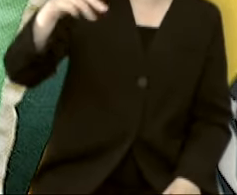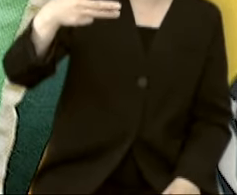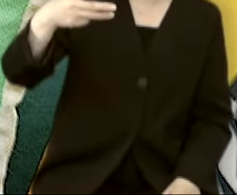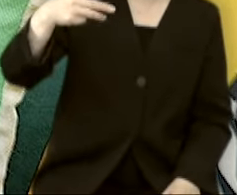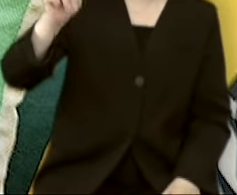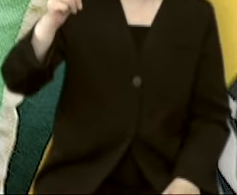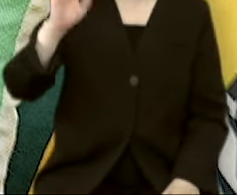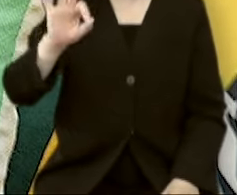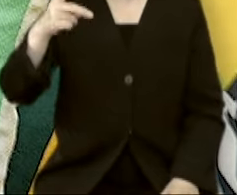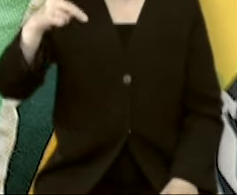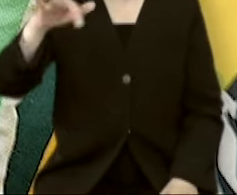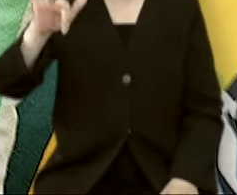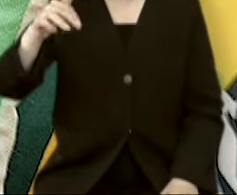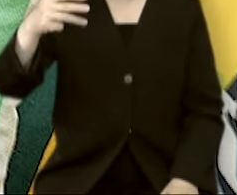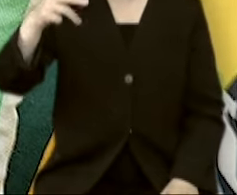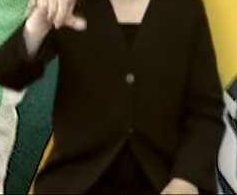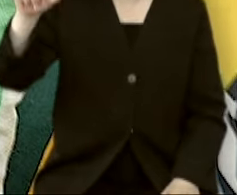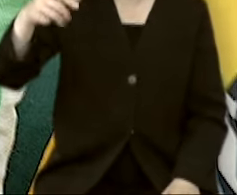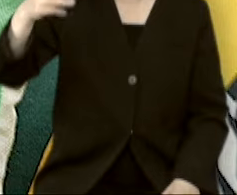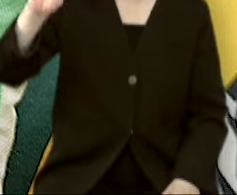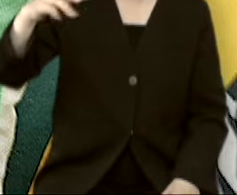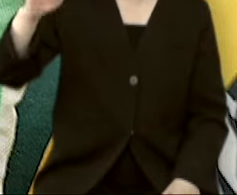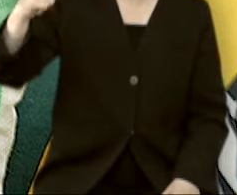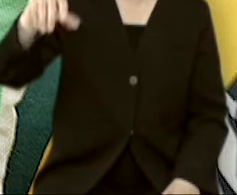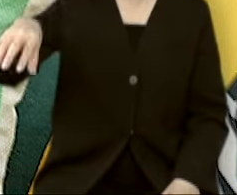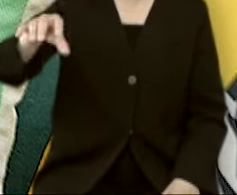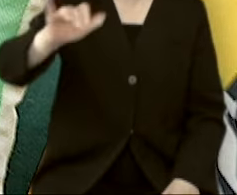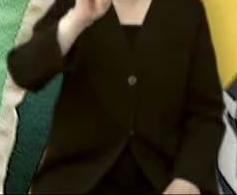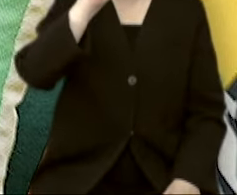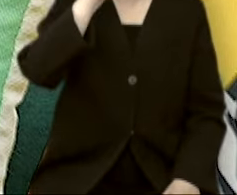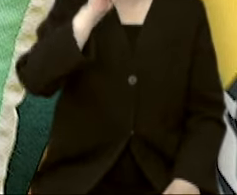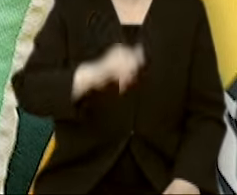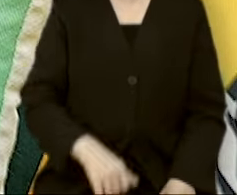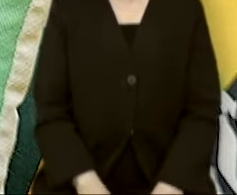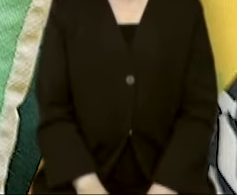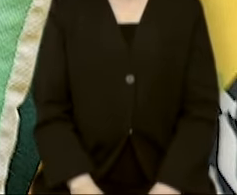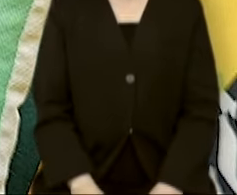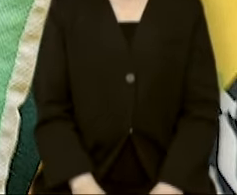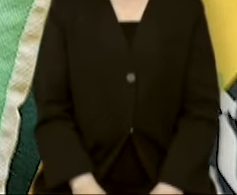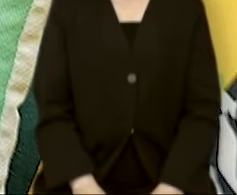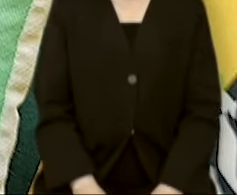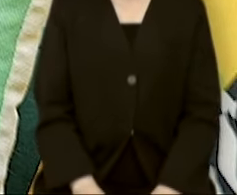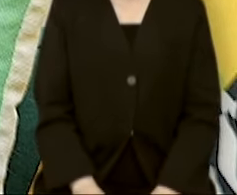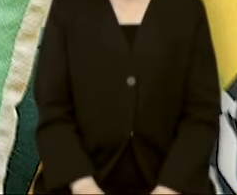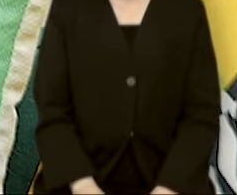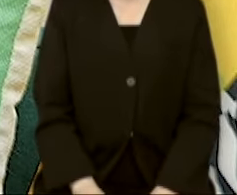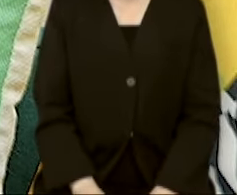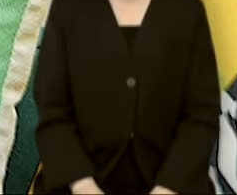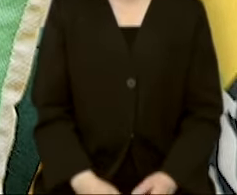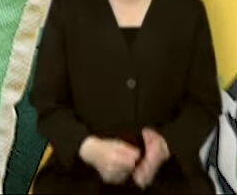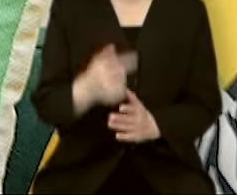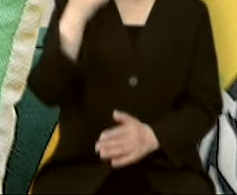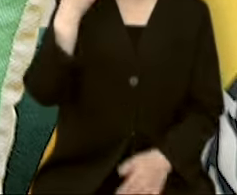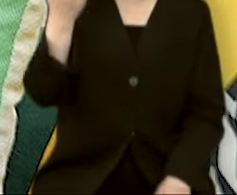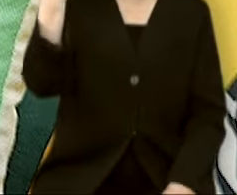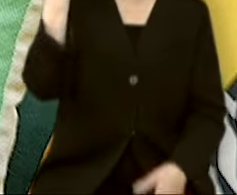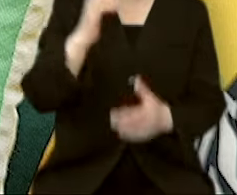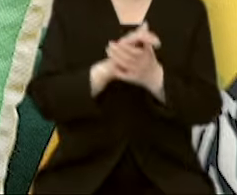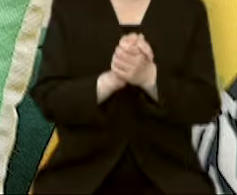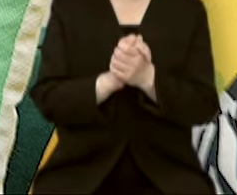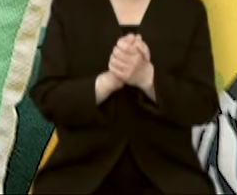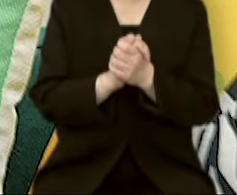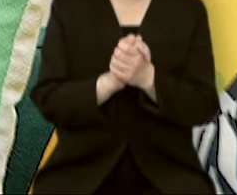네팔, 부탄 이런 아프가니스탄 모든 나라들에게도 복음을 증거할 수 있겠더라고요. 그래서 그때부터 오래전부터 기도했는데